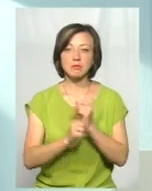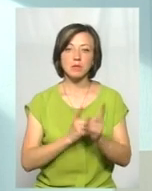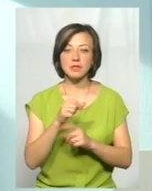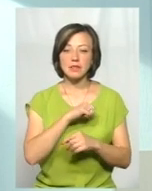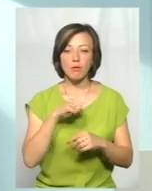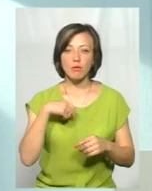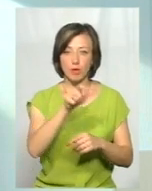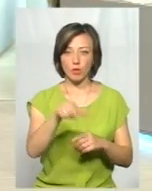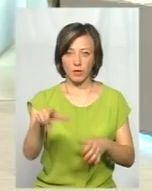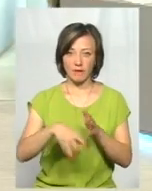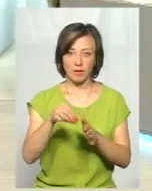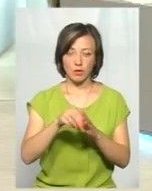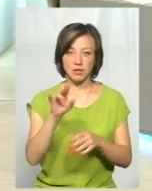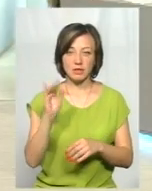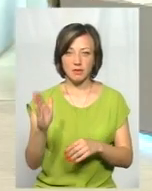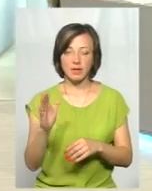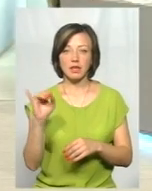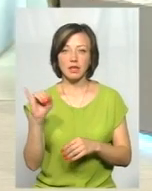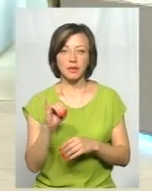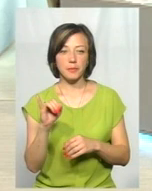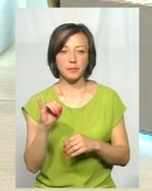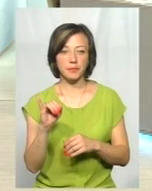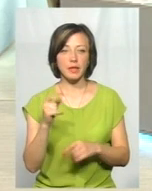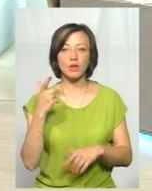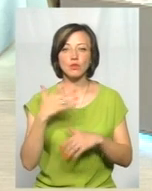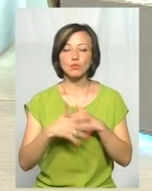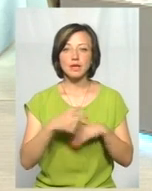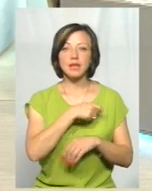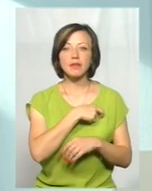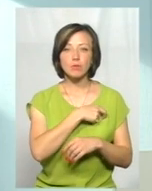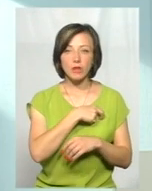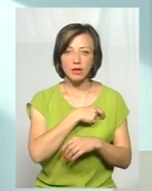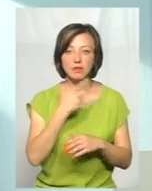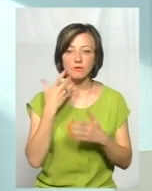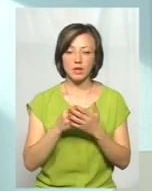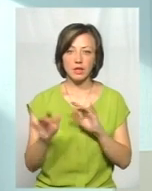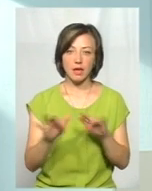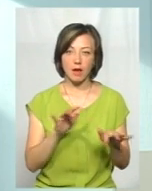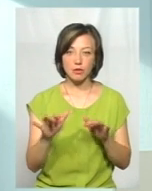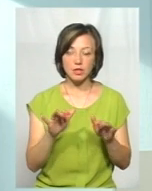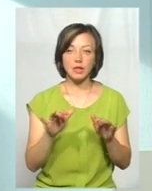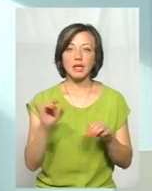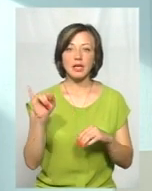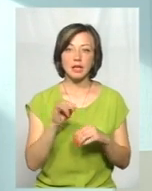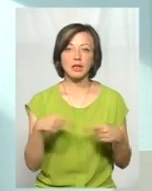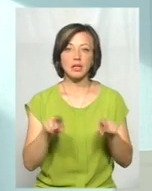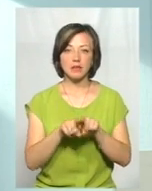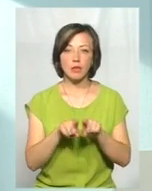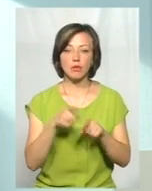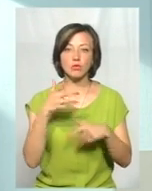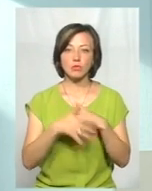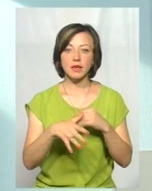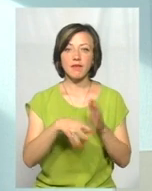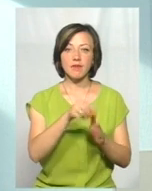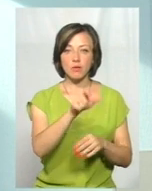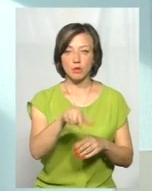самого виборця, змінювати і з одного боку розуміння депутата своєї діяльності депутатом, і так само розуміння